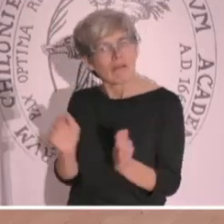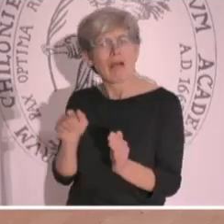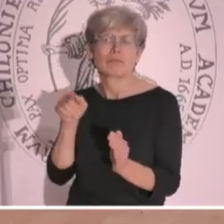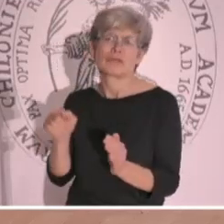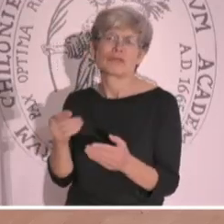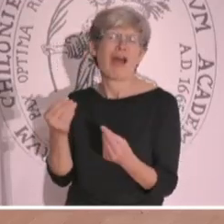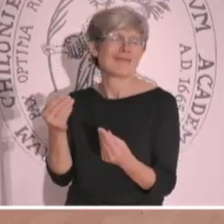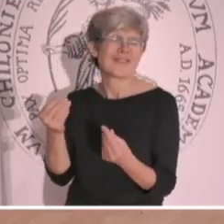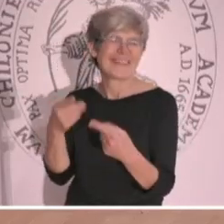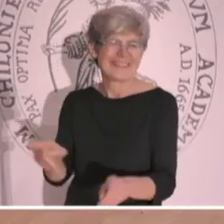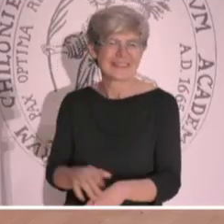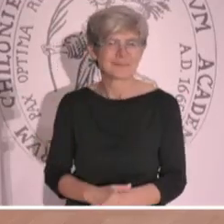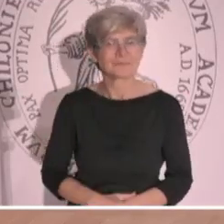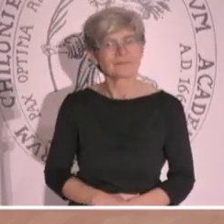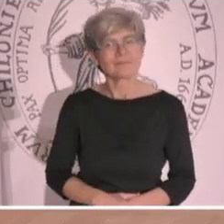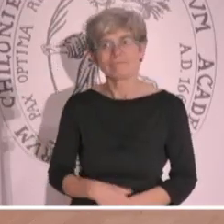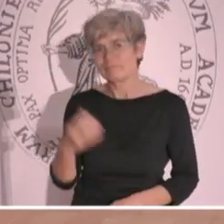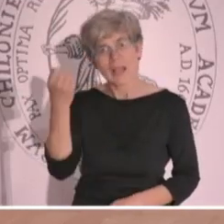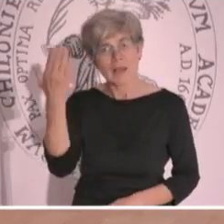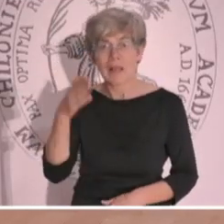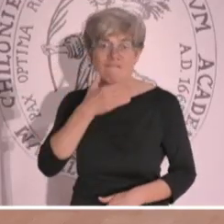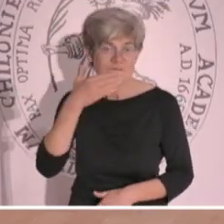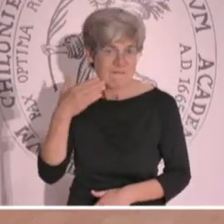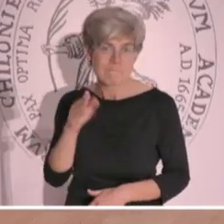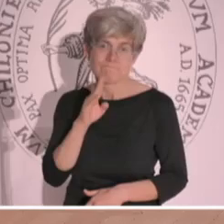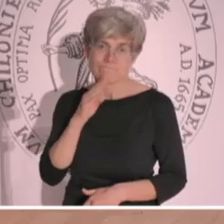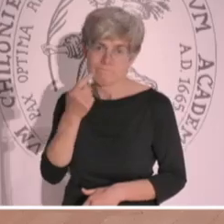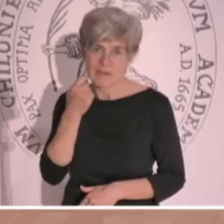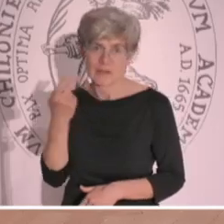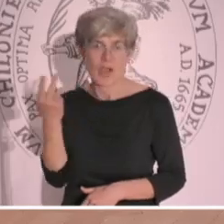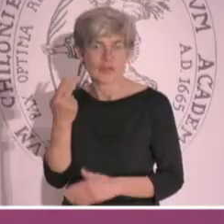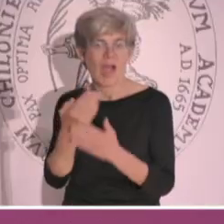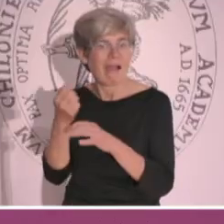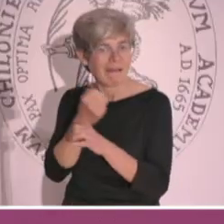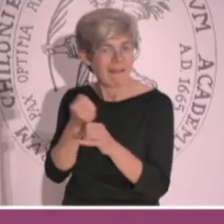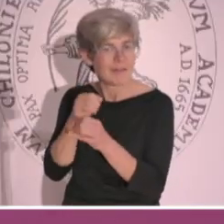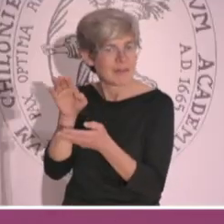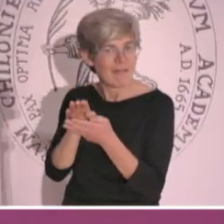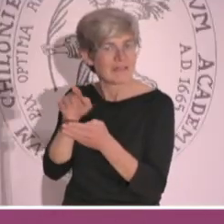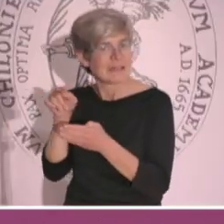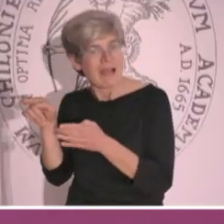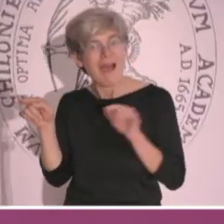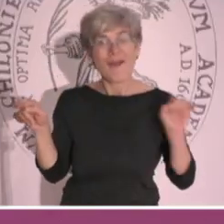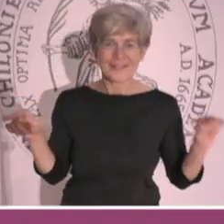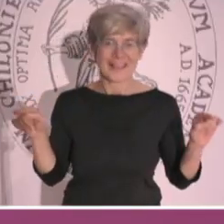Atmosphäre. Aber natürlich ein warmes Mittagessen oder eine Waffel zum Kaffee kriegen Sie sowohl unten als auch hier